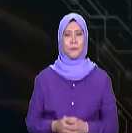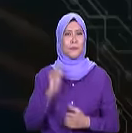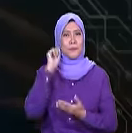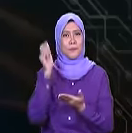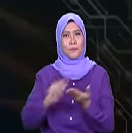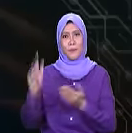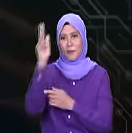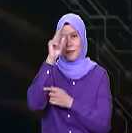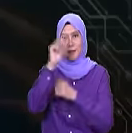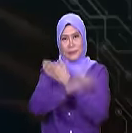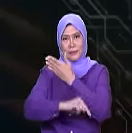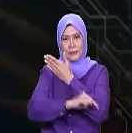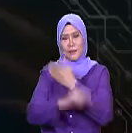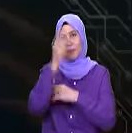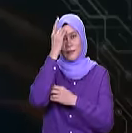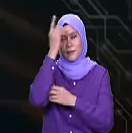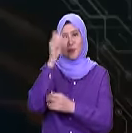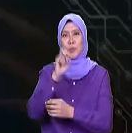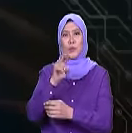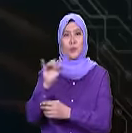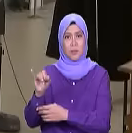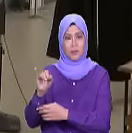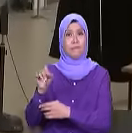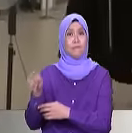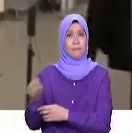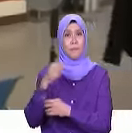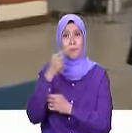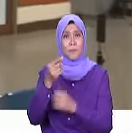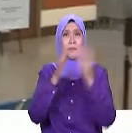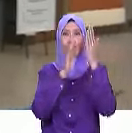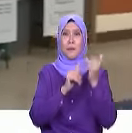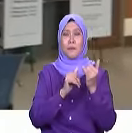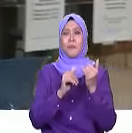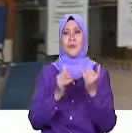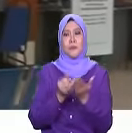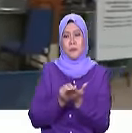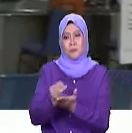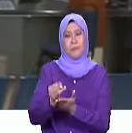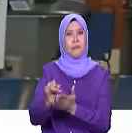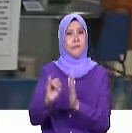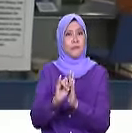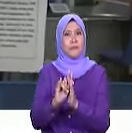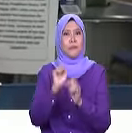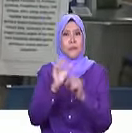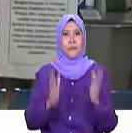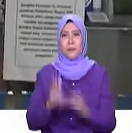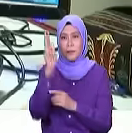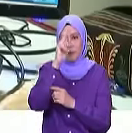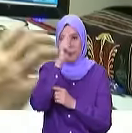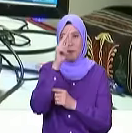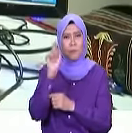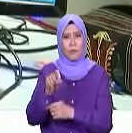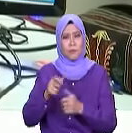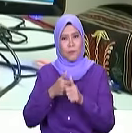Setiausaha Kerajaan Negeri Datuk Seri Panglima Safar Untong berharap pembudayaan integriti dalam kalangan penjawat awam dapat dilaksana